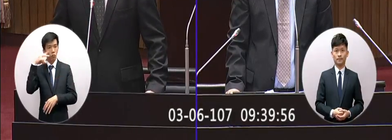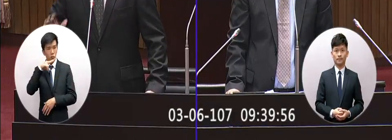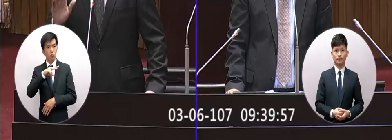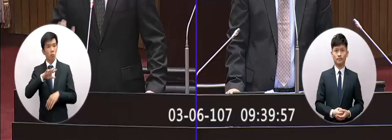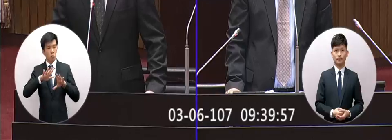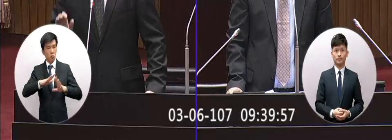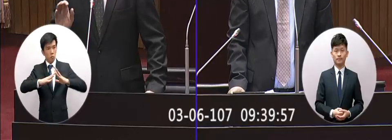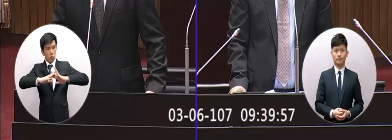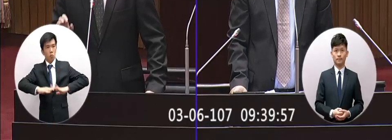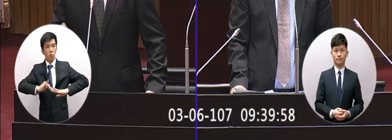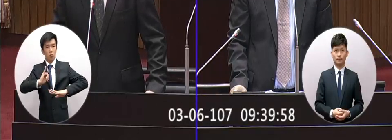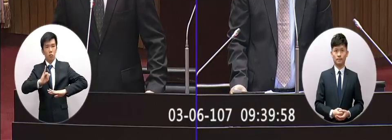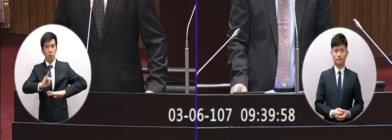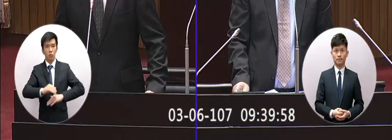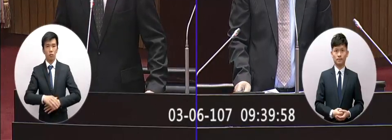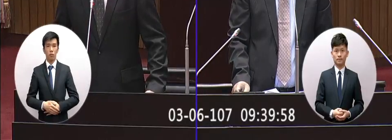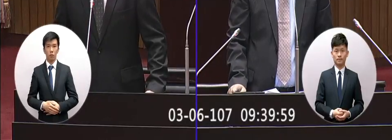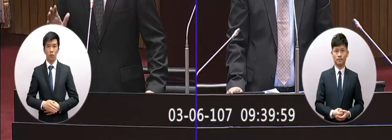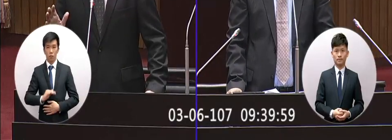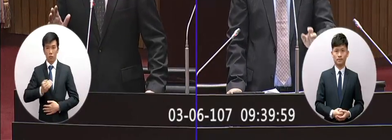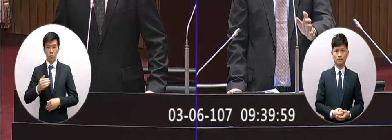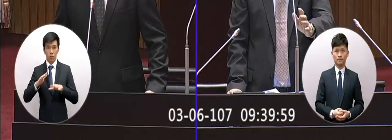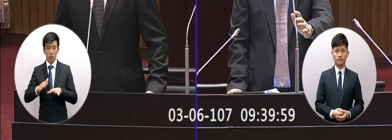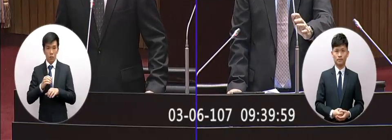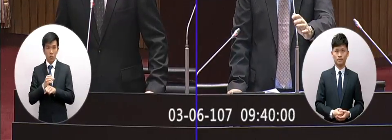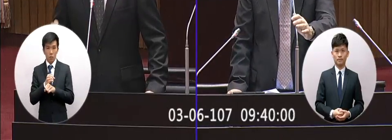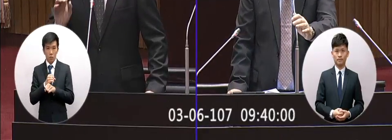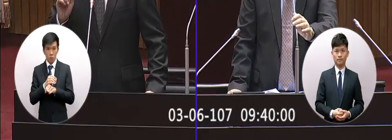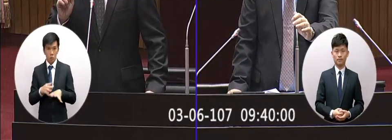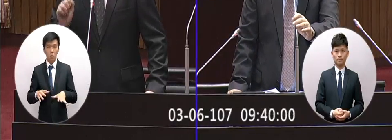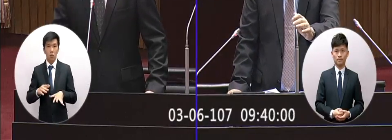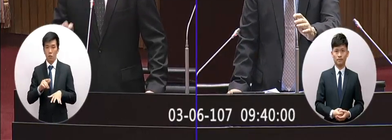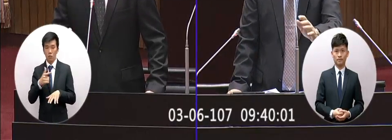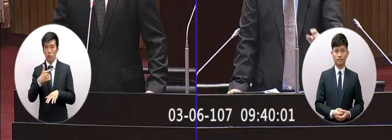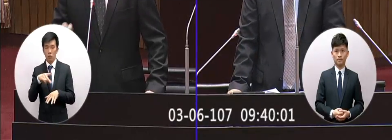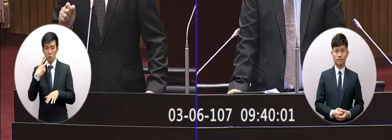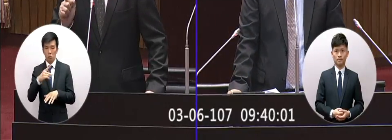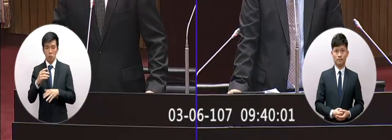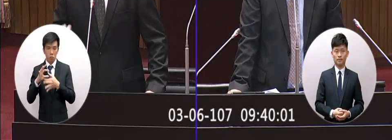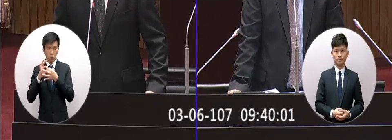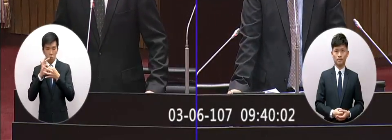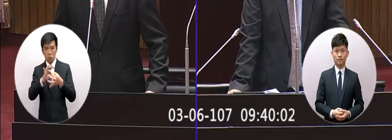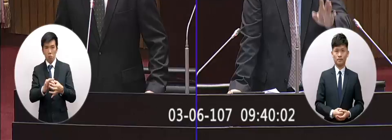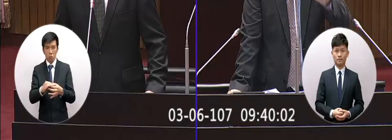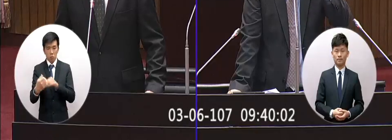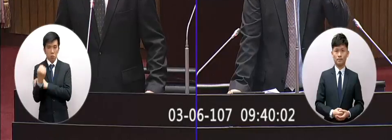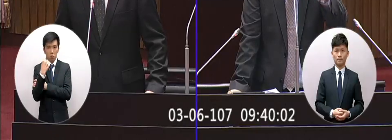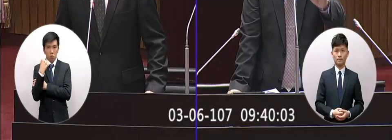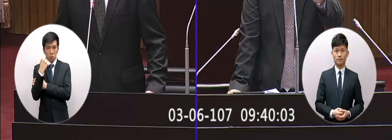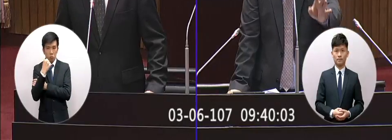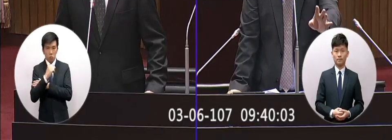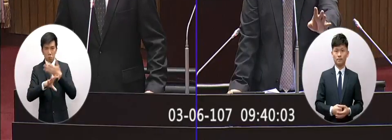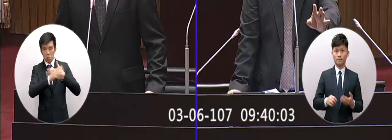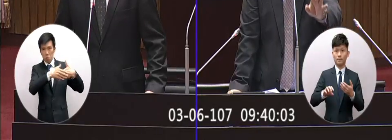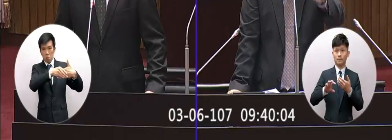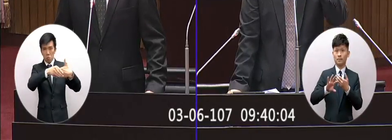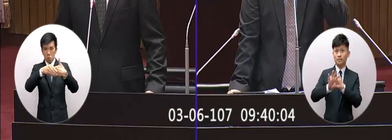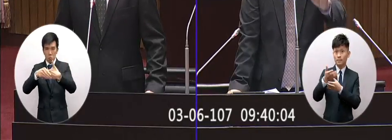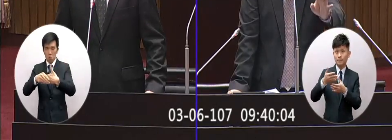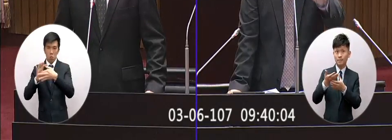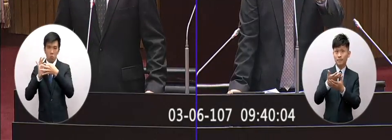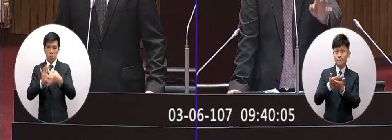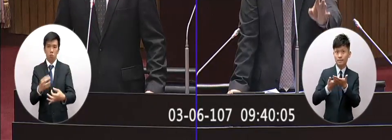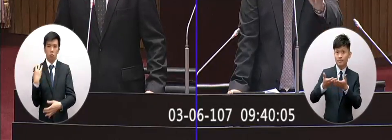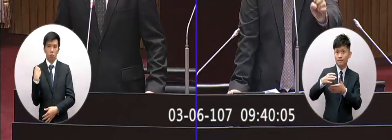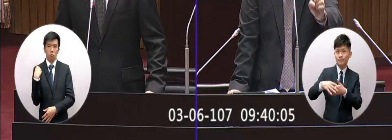固下来了，但是我们没有任何松懈的这种借口，我们接下来只有更加强跟他们的关系。 邦交国少一个，对